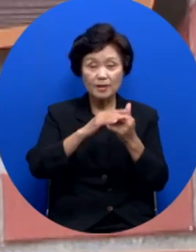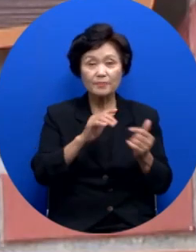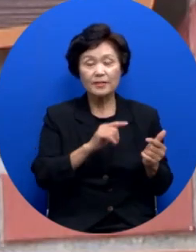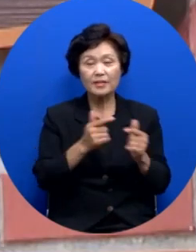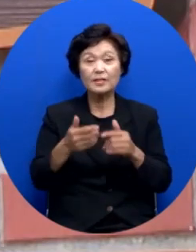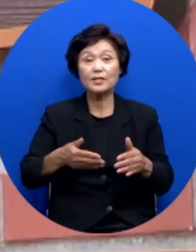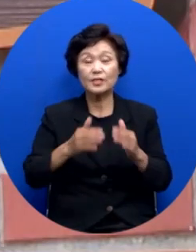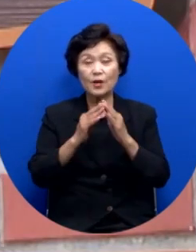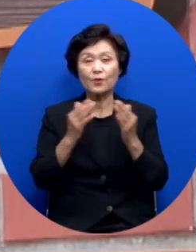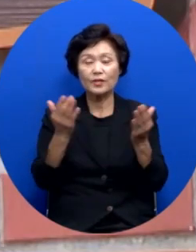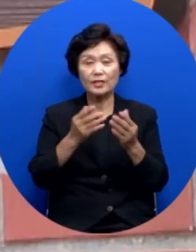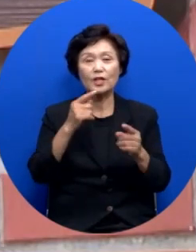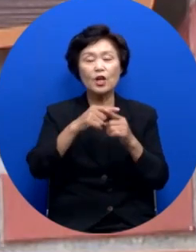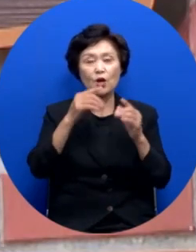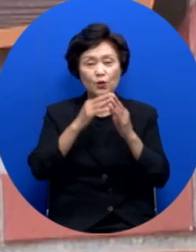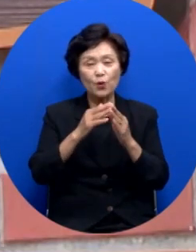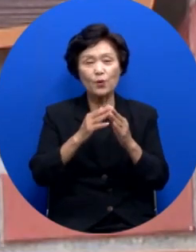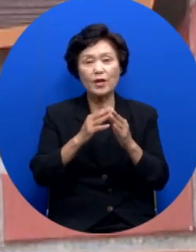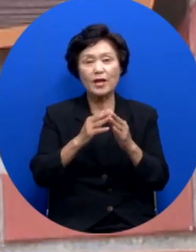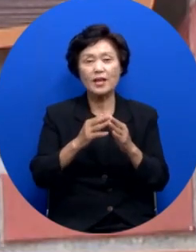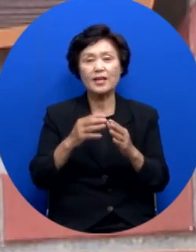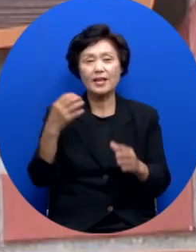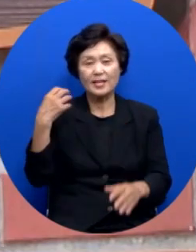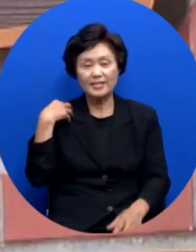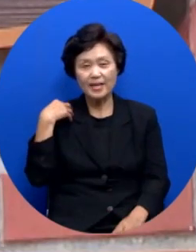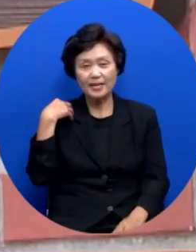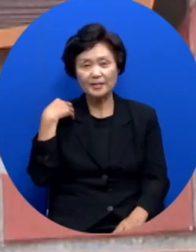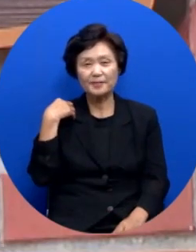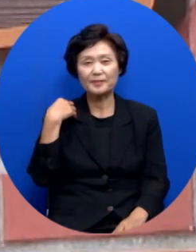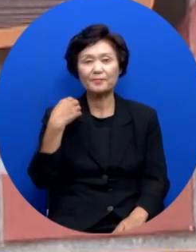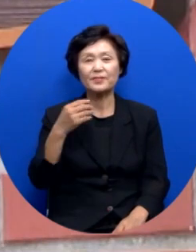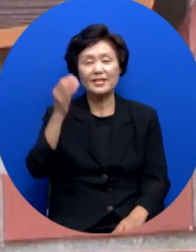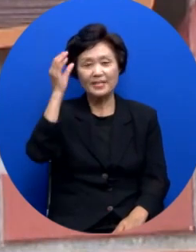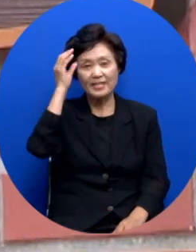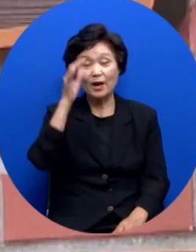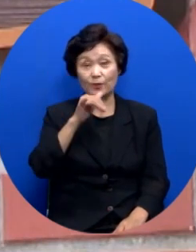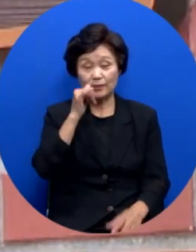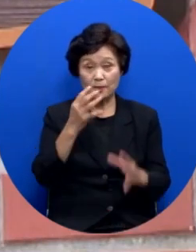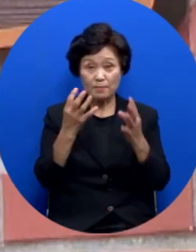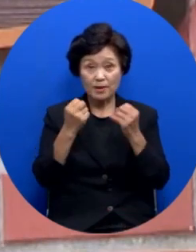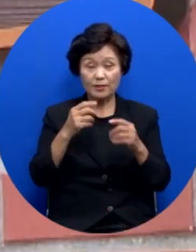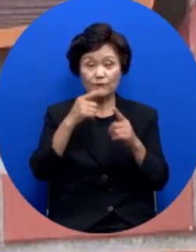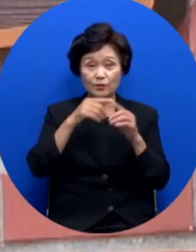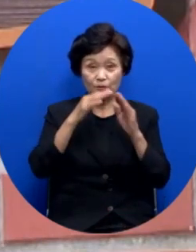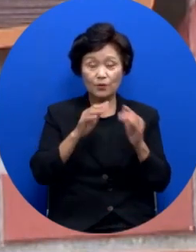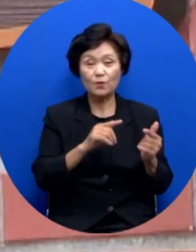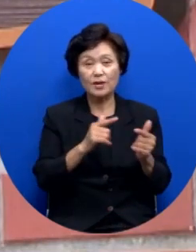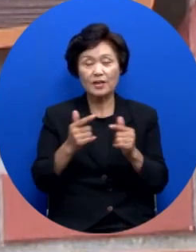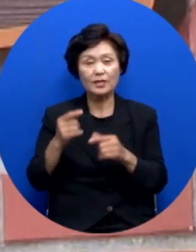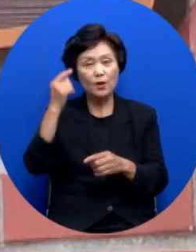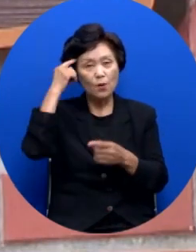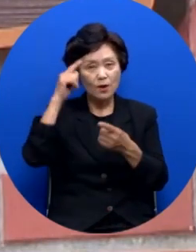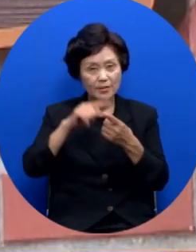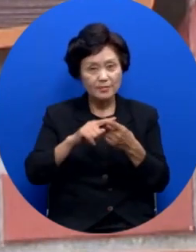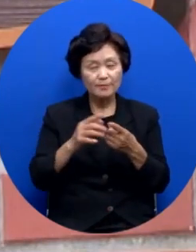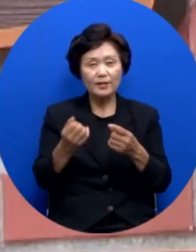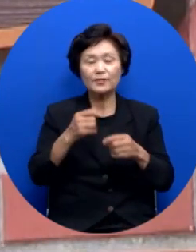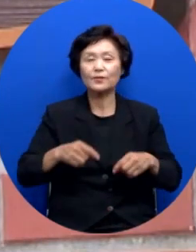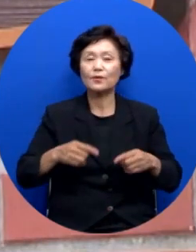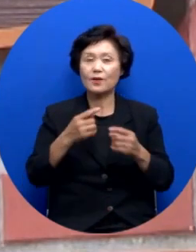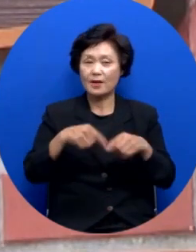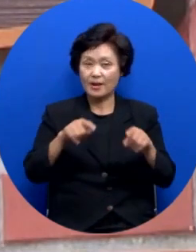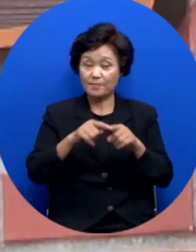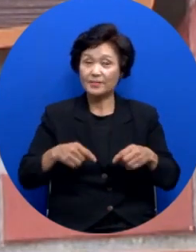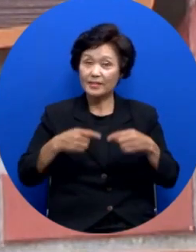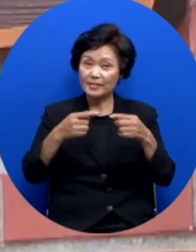교회의 중추적인 역할을 기대해 볼 수 있겠습니다. 많은 교회들이 관심을 갖고 함께하면 좋을 것 같은데요. 어떻게 참여할